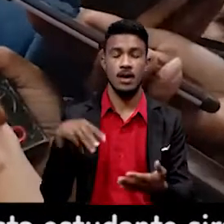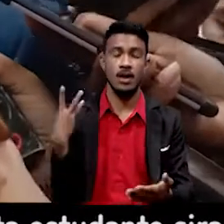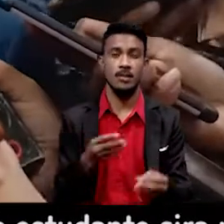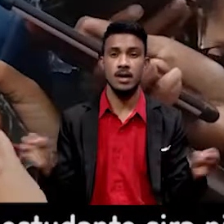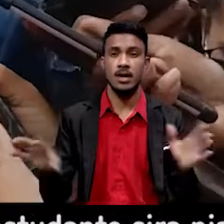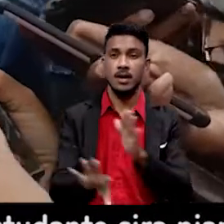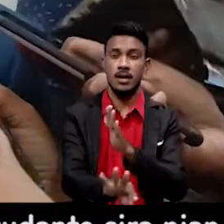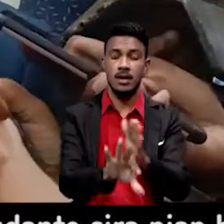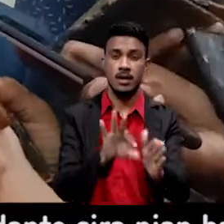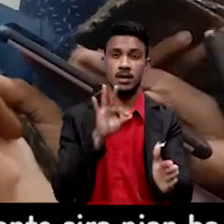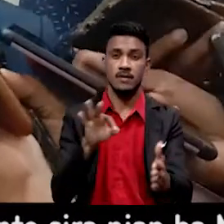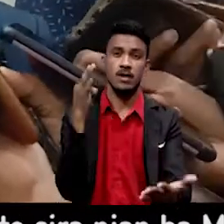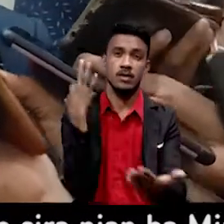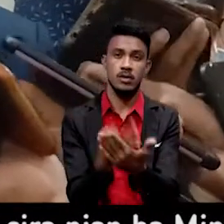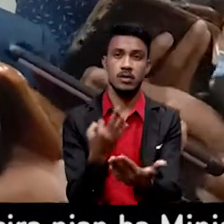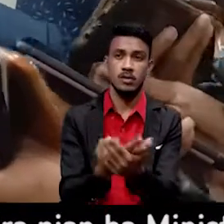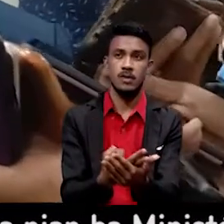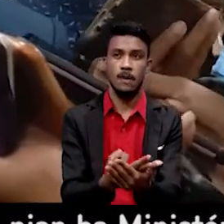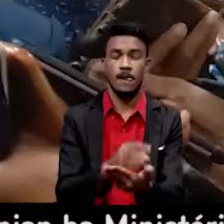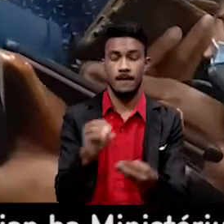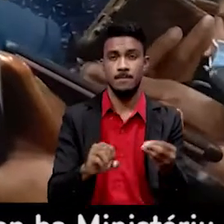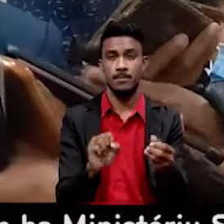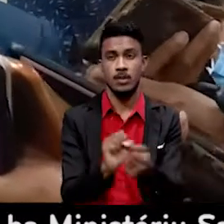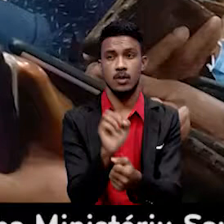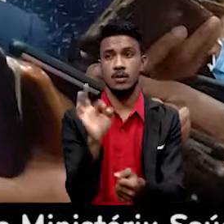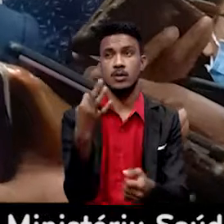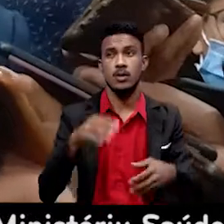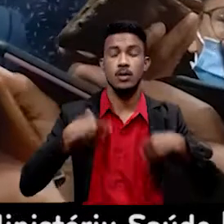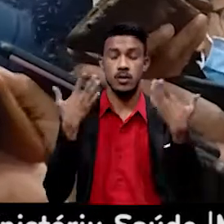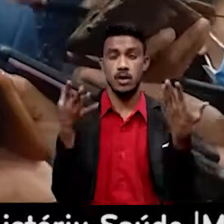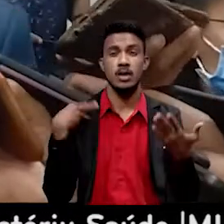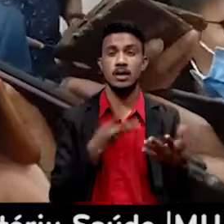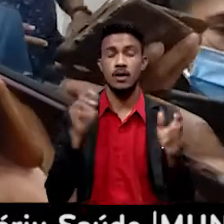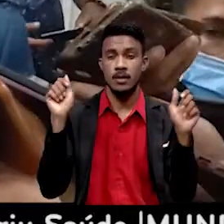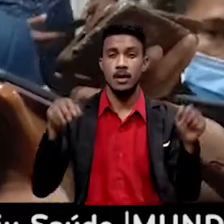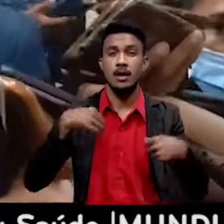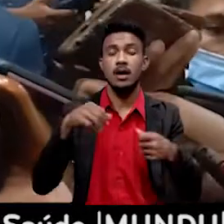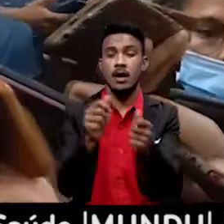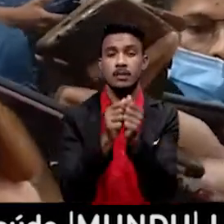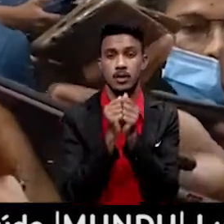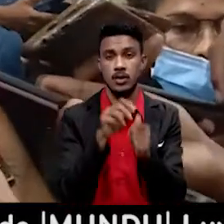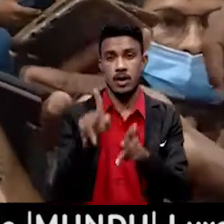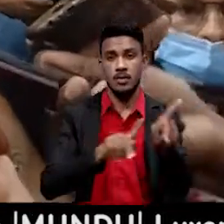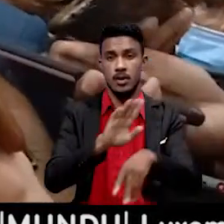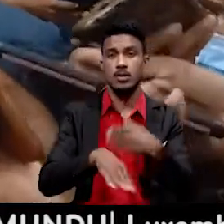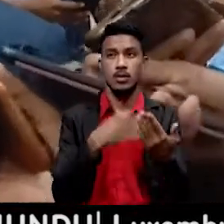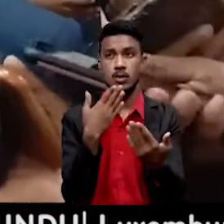sir mak hetan ami antam tapele aku mau dai moto tentang ia